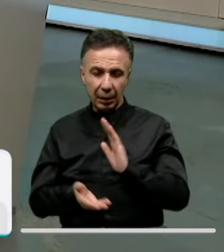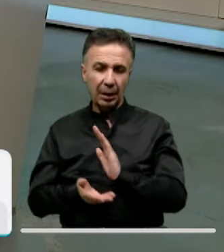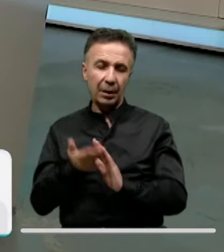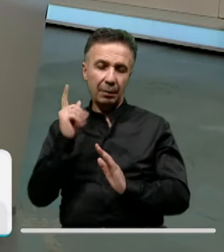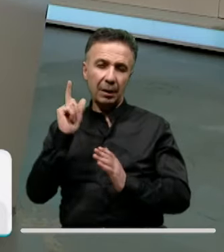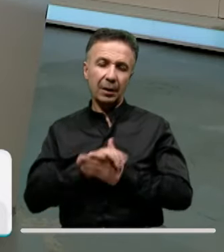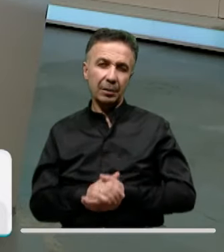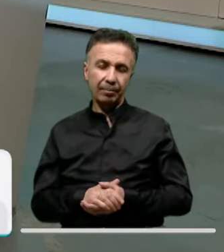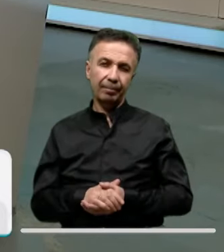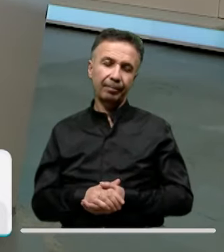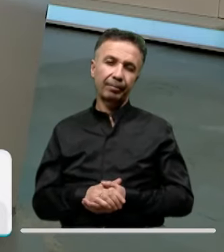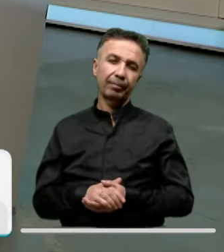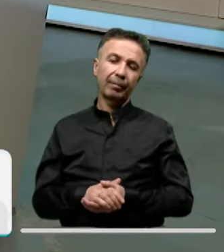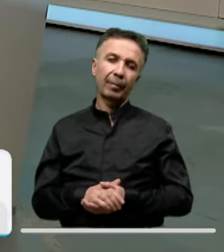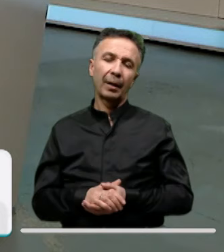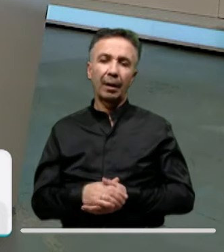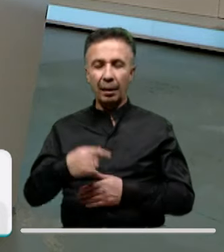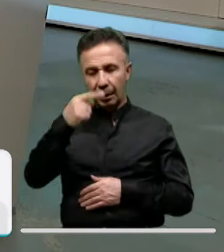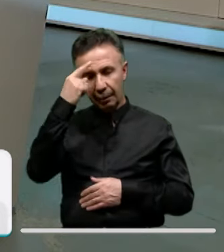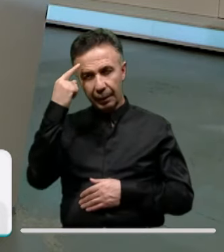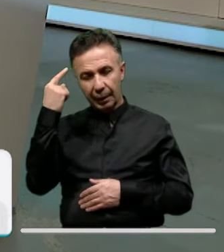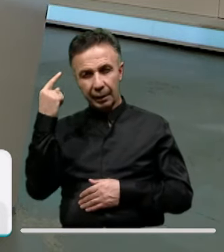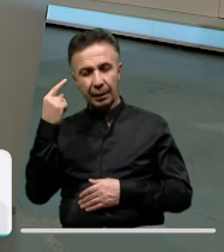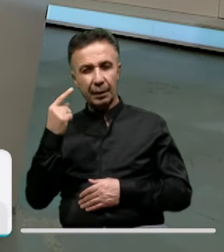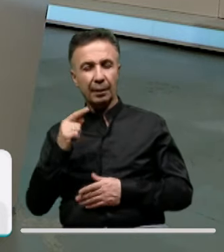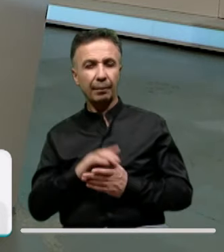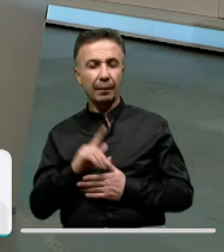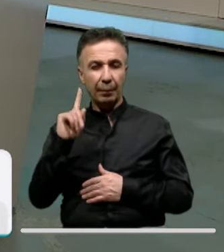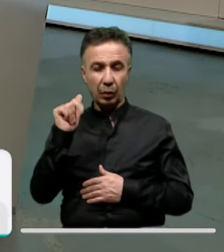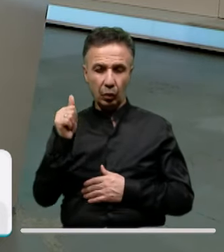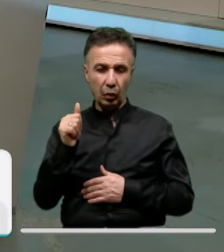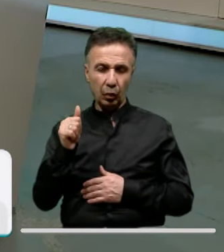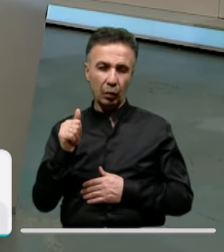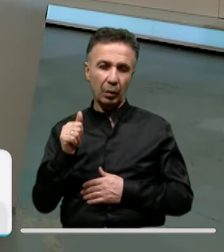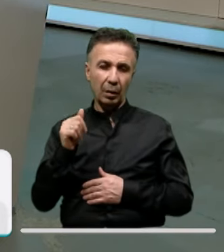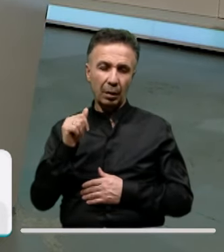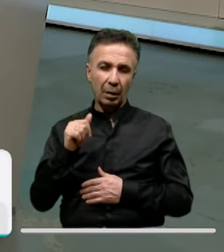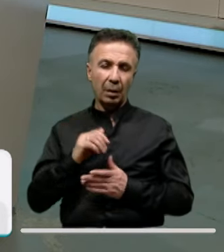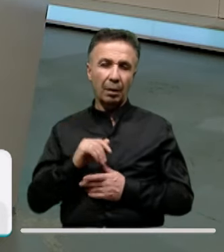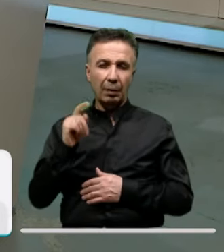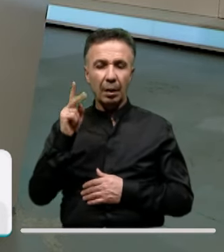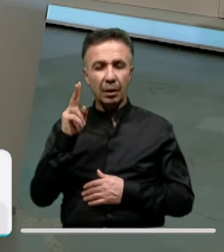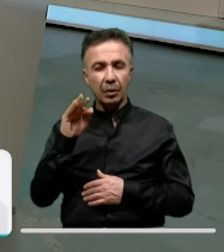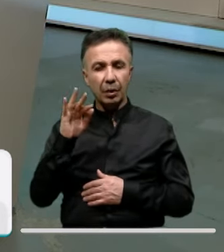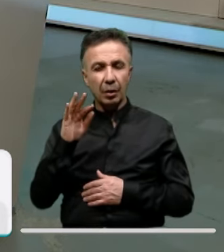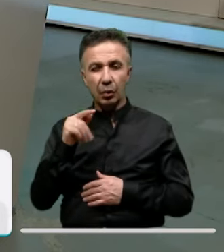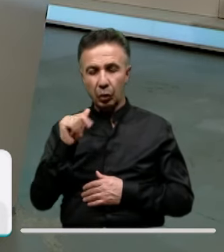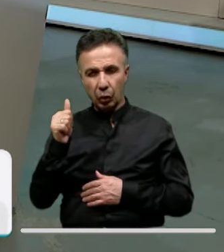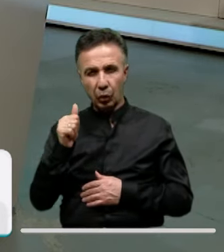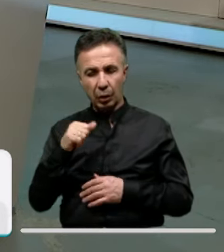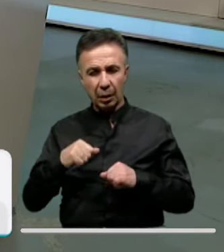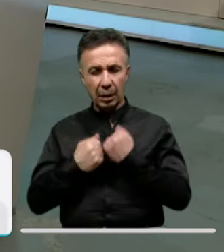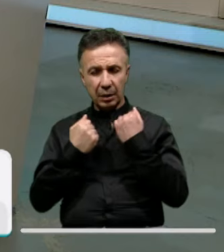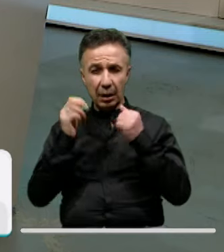bir vaktin peşine bir vakit değil. Belki bir onlarca. Günlük. Tabii bir günlük veya birkaç gün. Doğru. Efendim kaza ederek ne yapılabilir? Bu